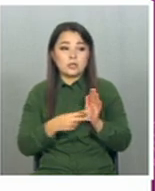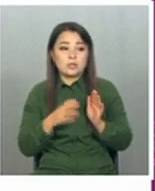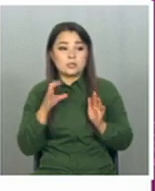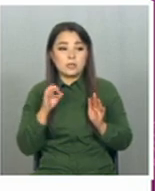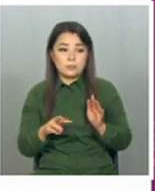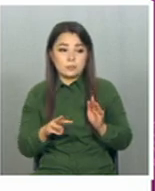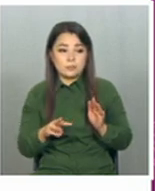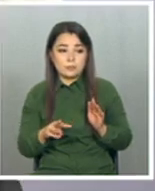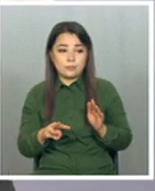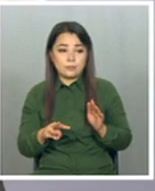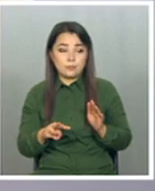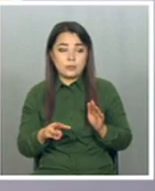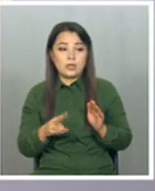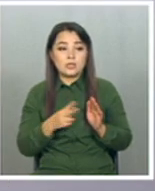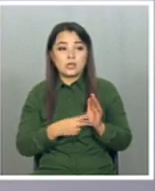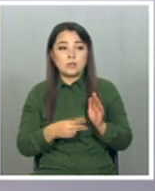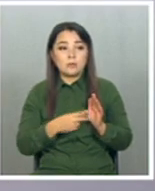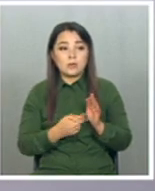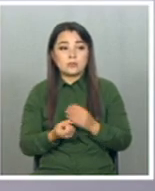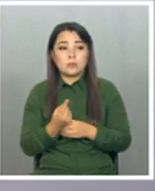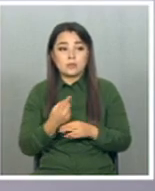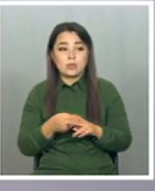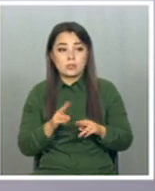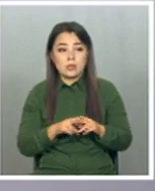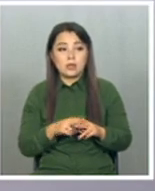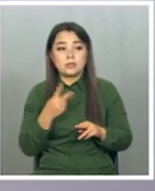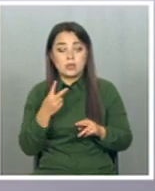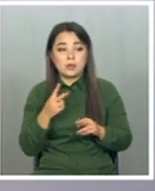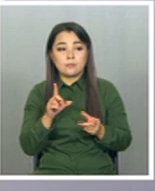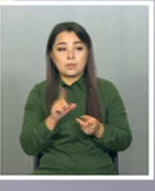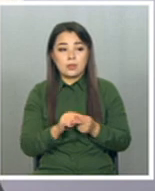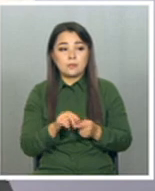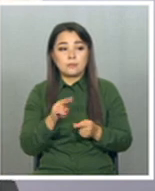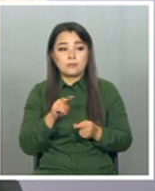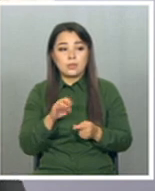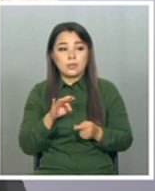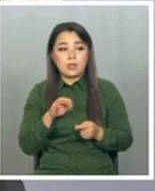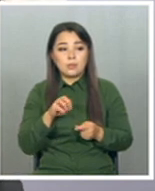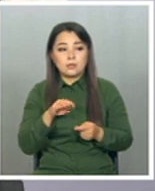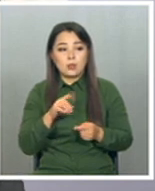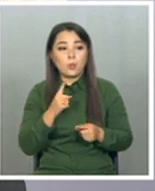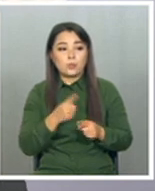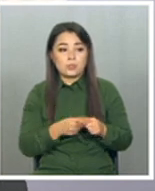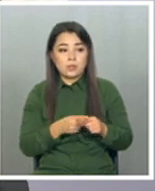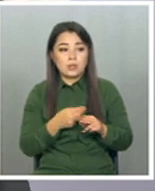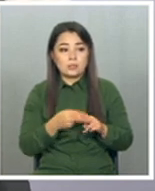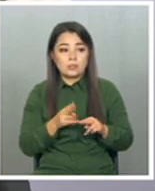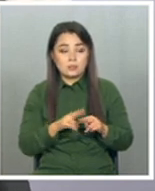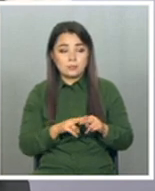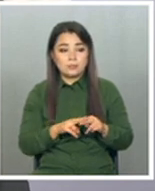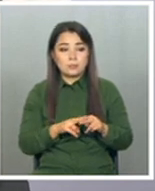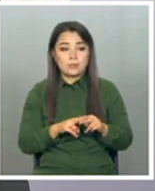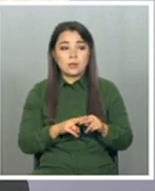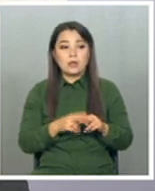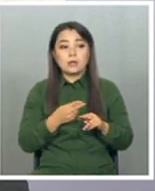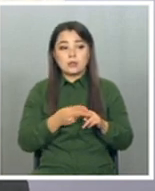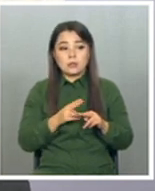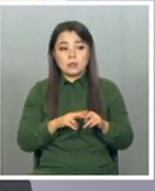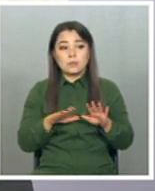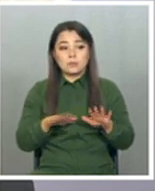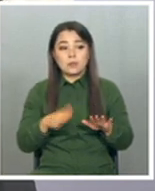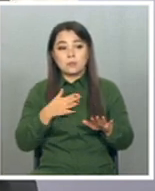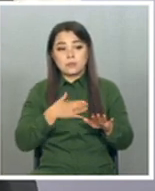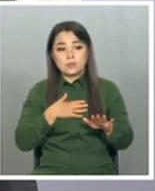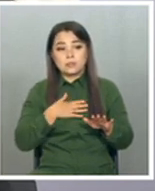сантиметр. 77 қайдан келді? Бұл мынау екі периметрдің қосынсы. Мінекей, ал енді осы жерден